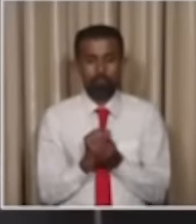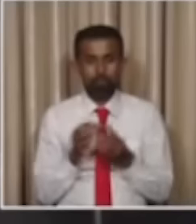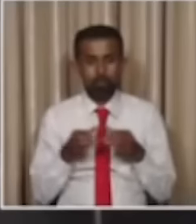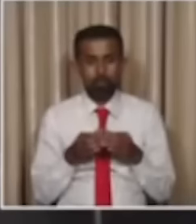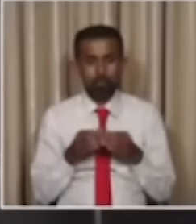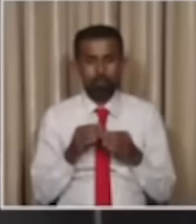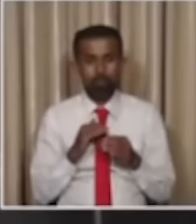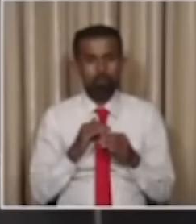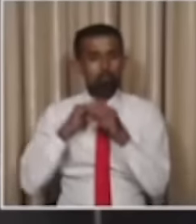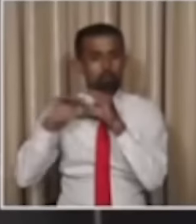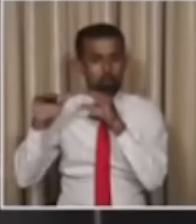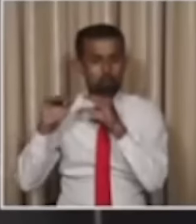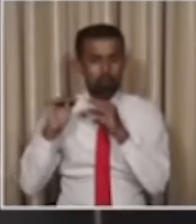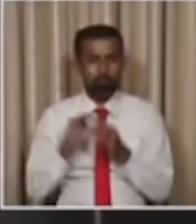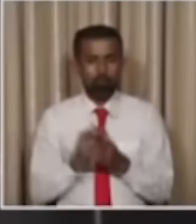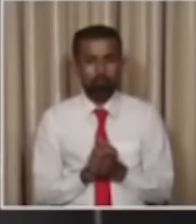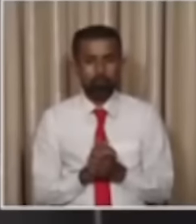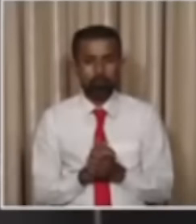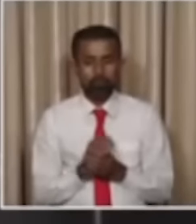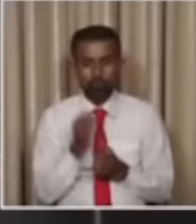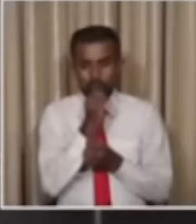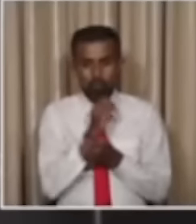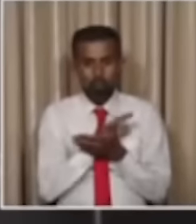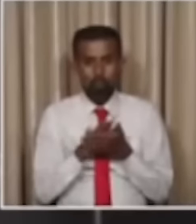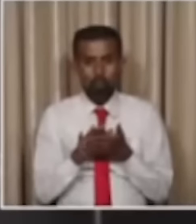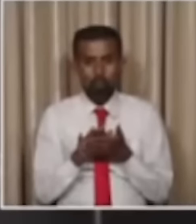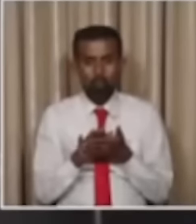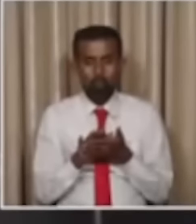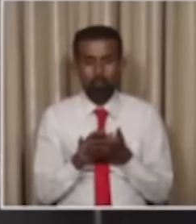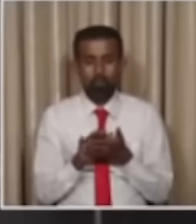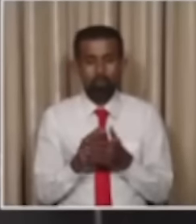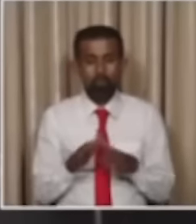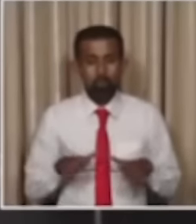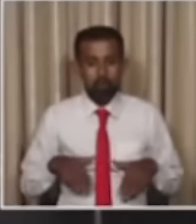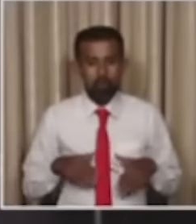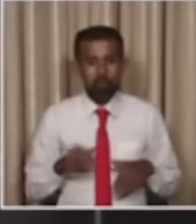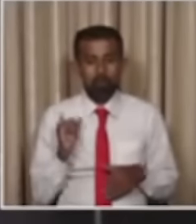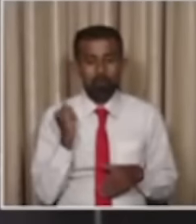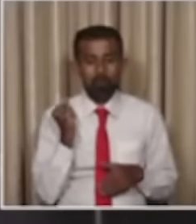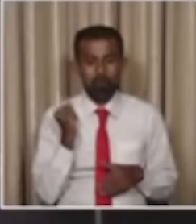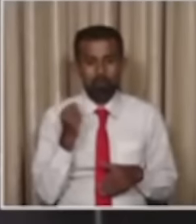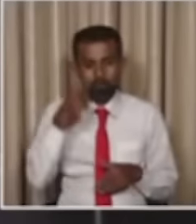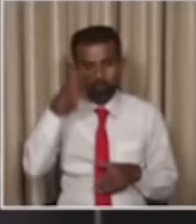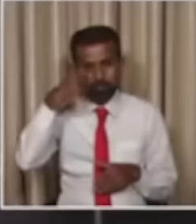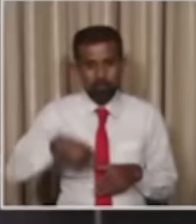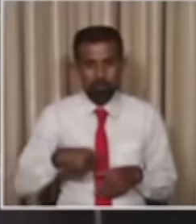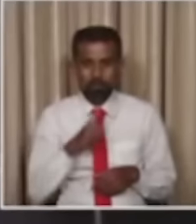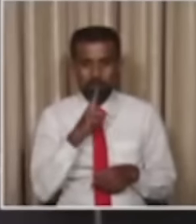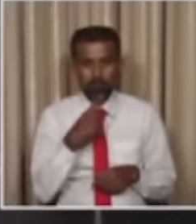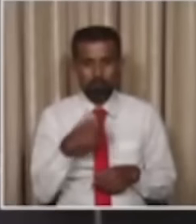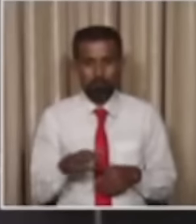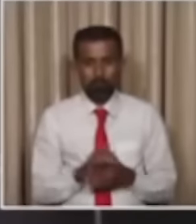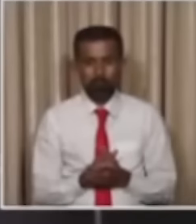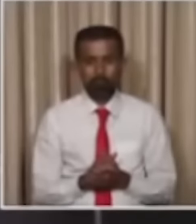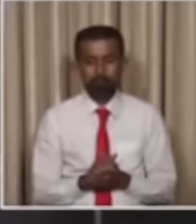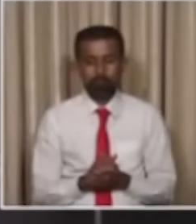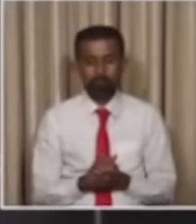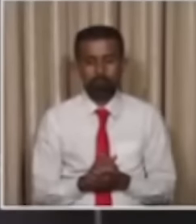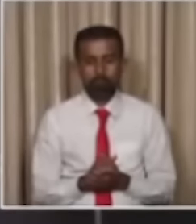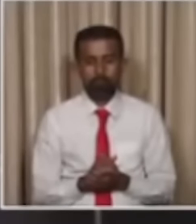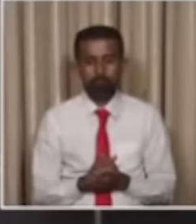ගියයි කියලා ඒ හෝටලේ ආරක්ෂක නිලධාරියෙක් සාක්ෂි දීලා තිබුණා. එතකොට ඒ